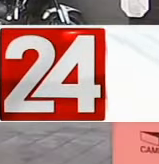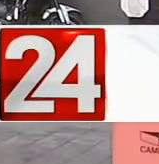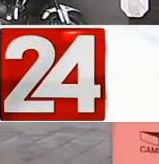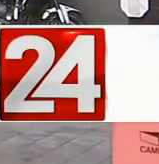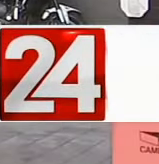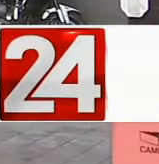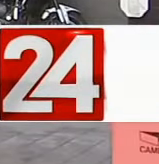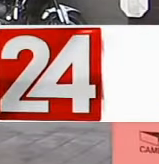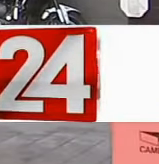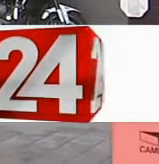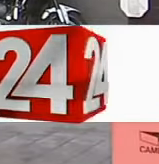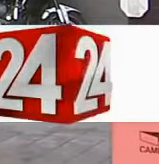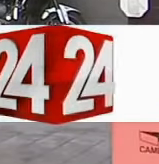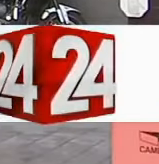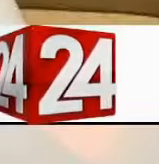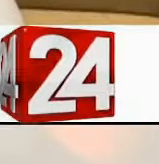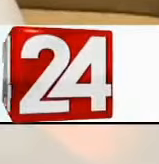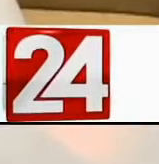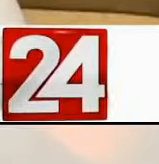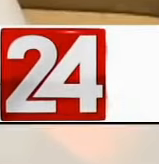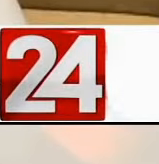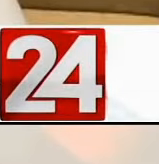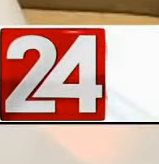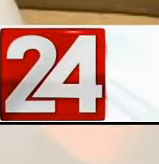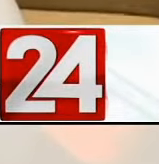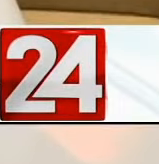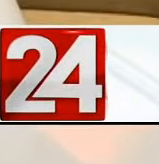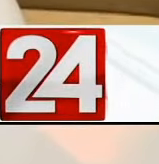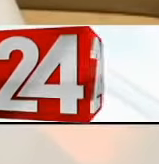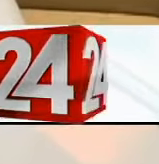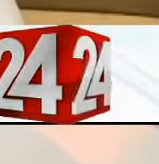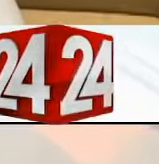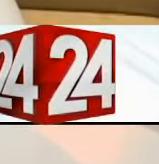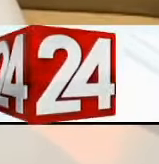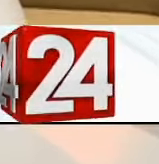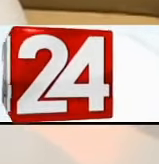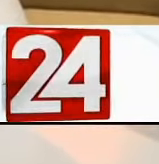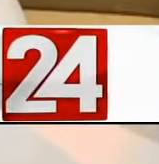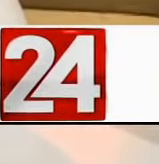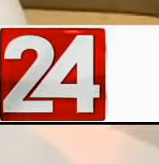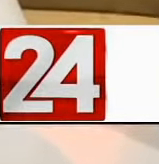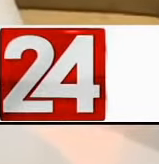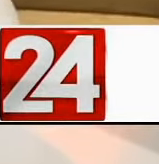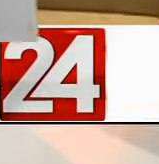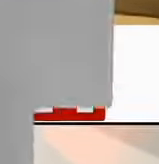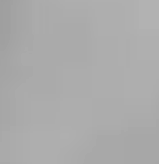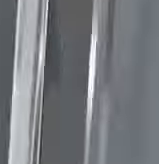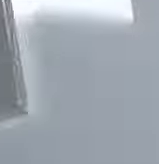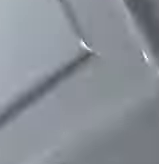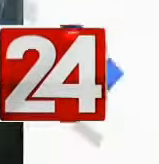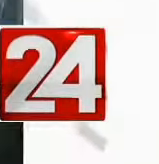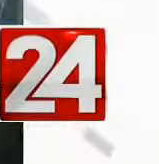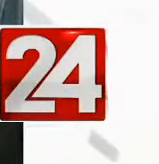pang ipa-audit ang Red Cross. Sagot ni Senador Richard Gordon at ng Senado, tutukan.